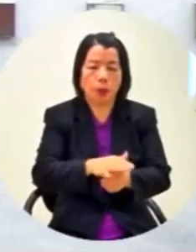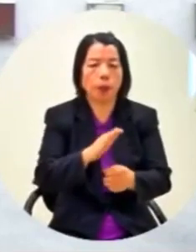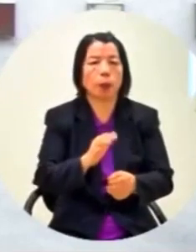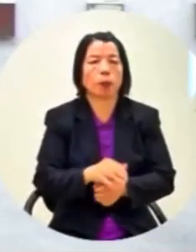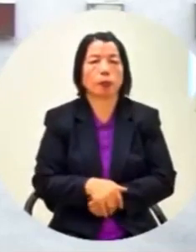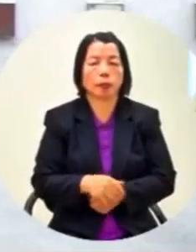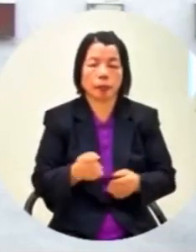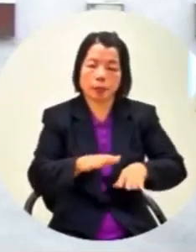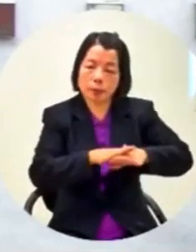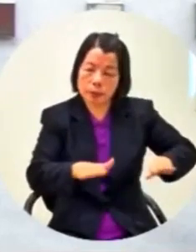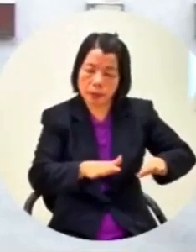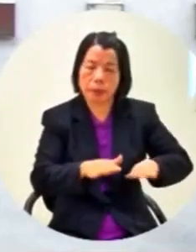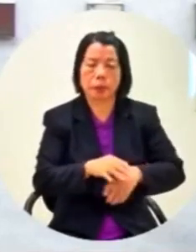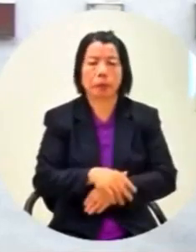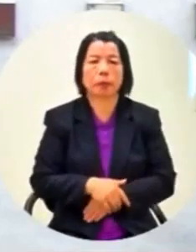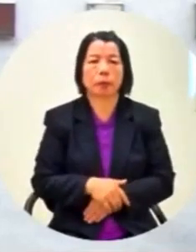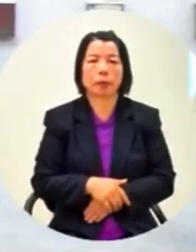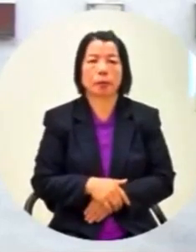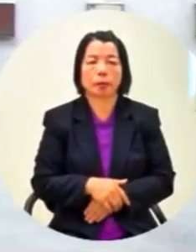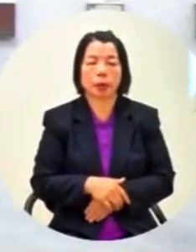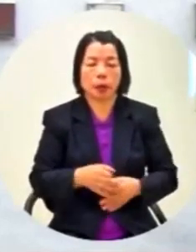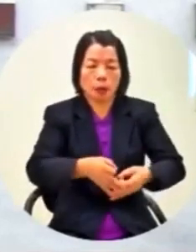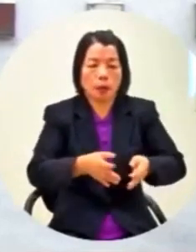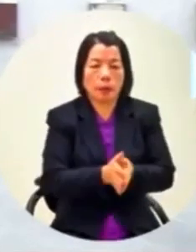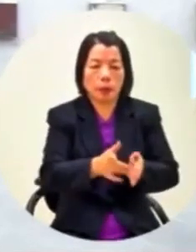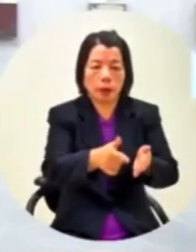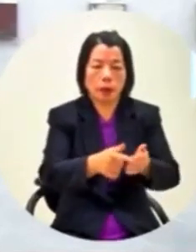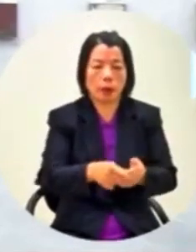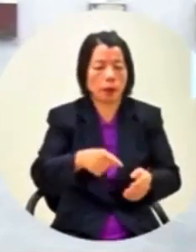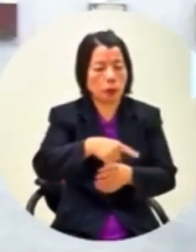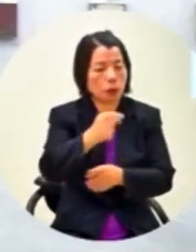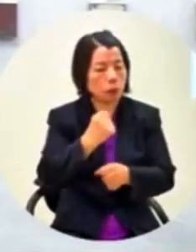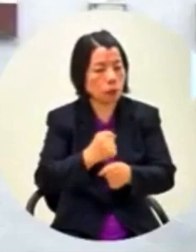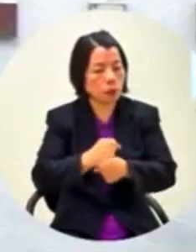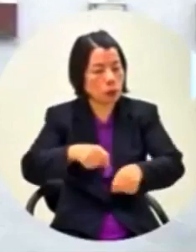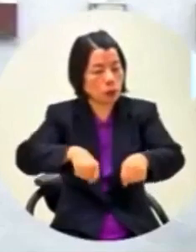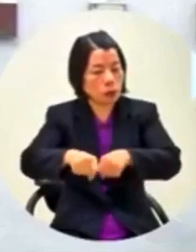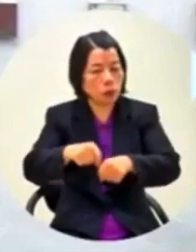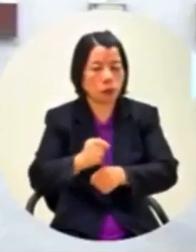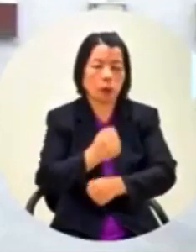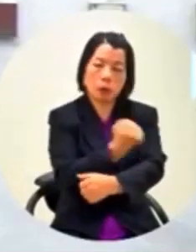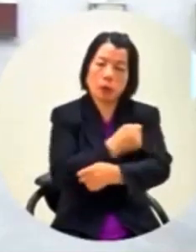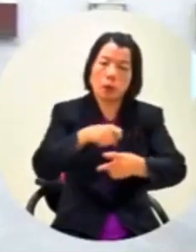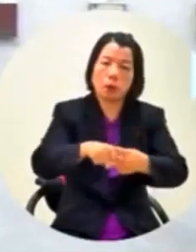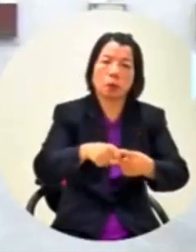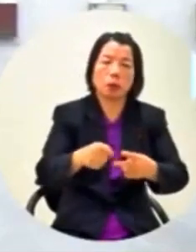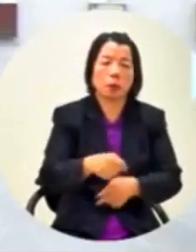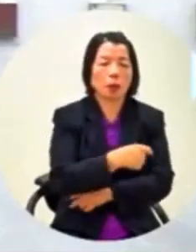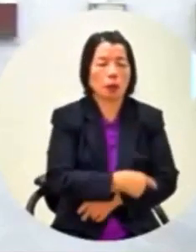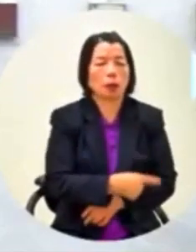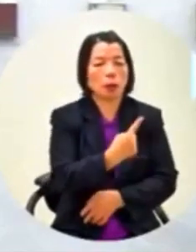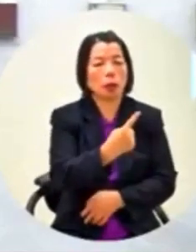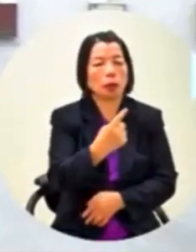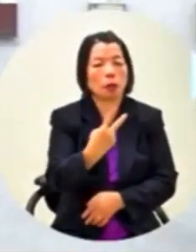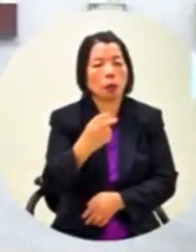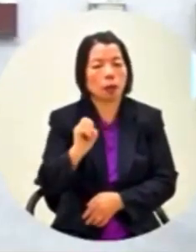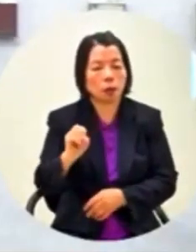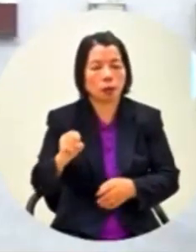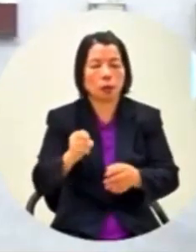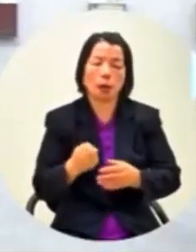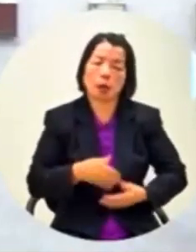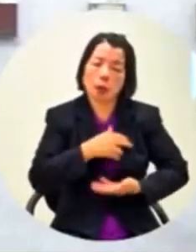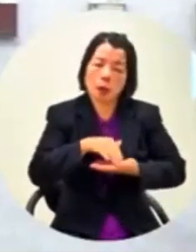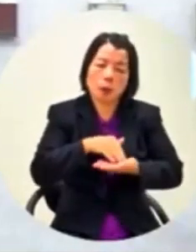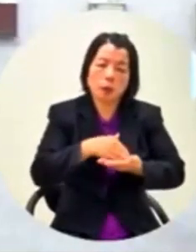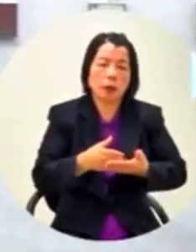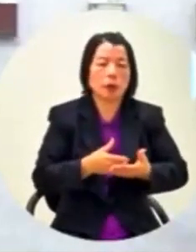心以及及时的上工的计划、劳工120暖心的计划、企业